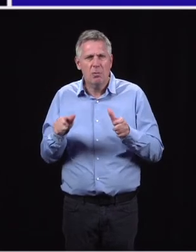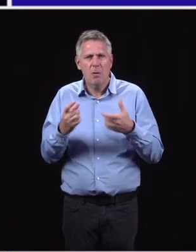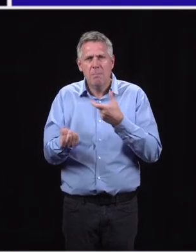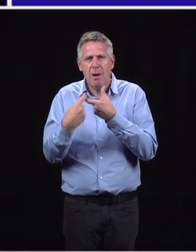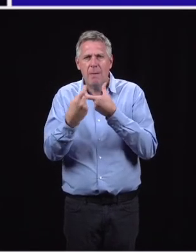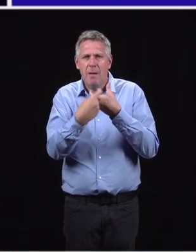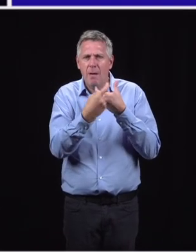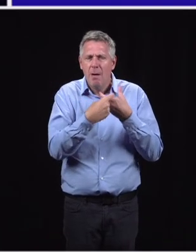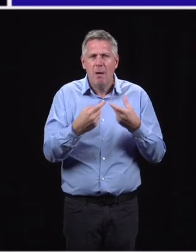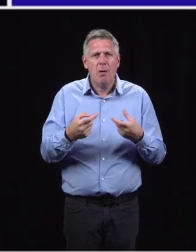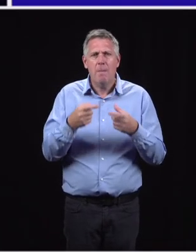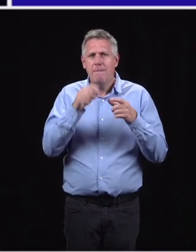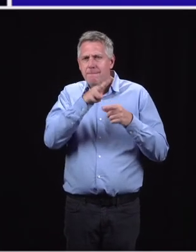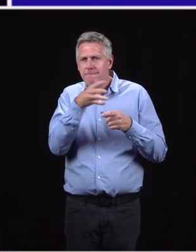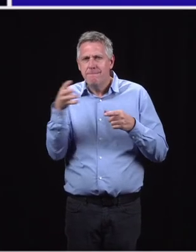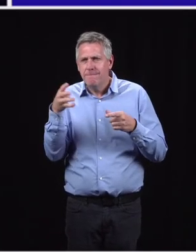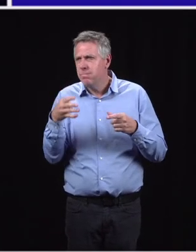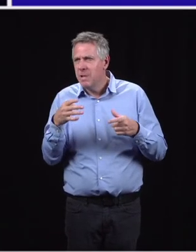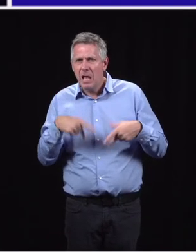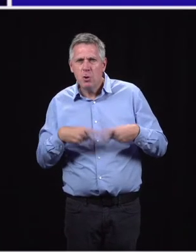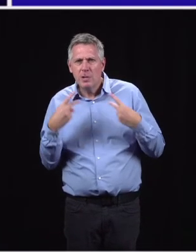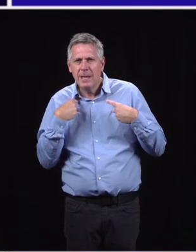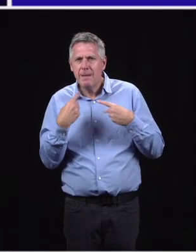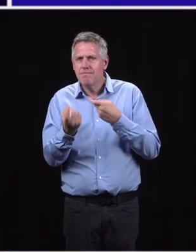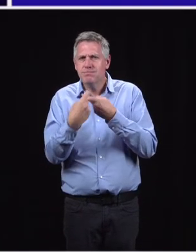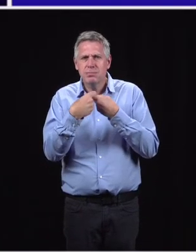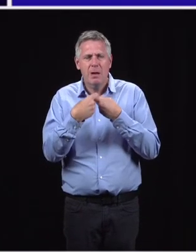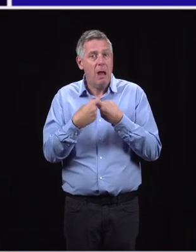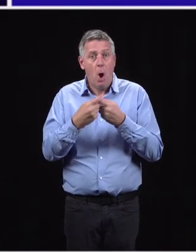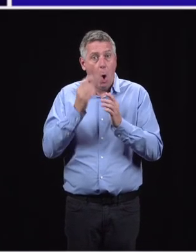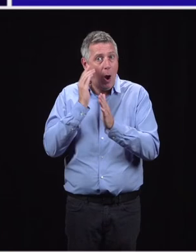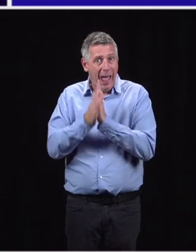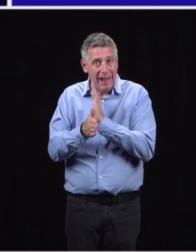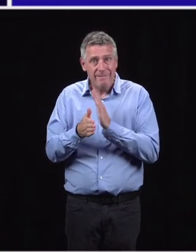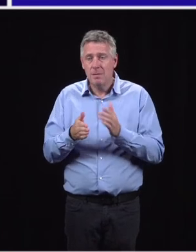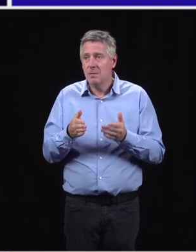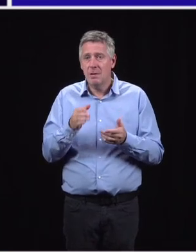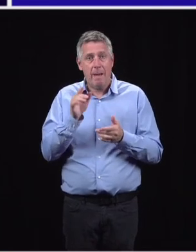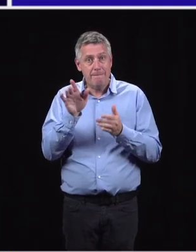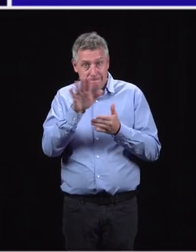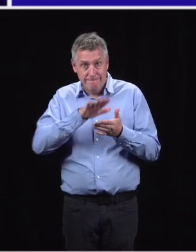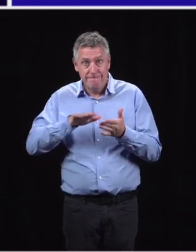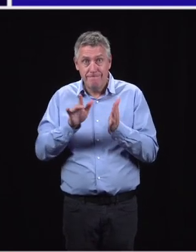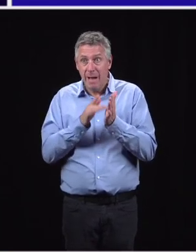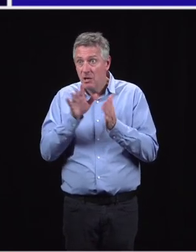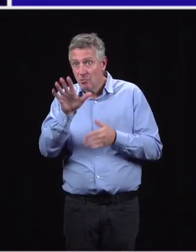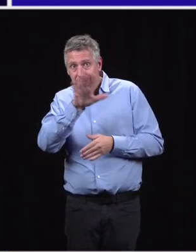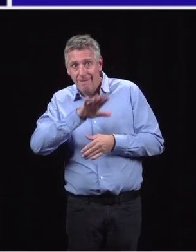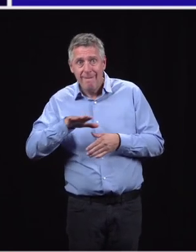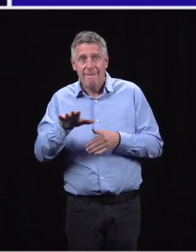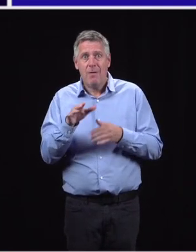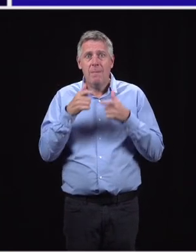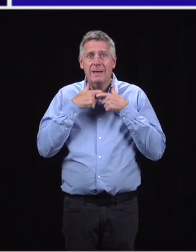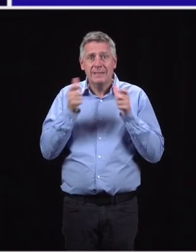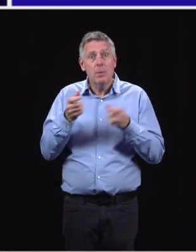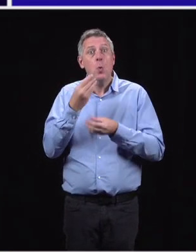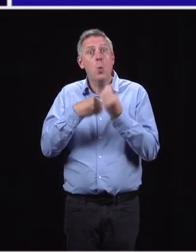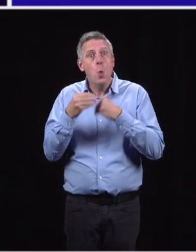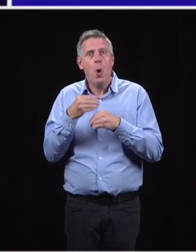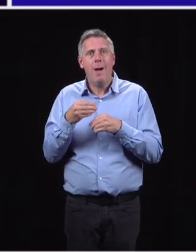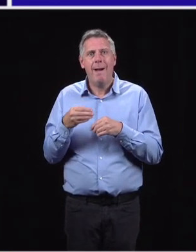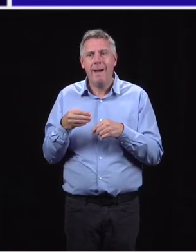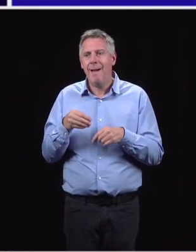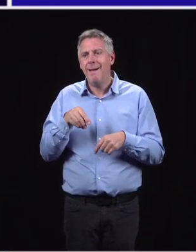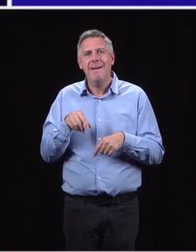atelier dédiée voilà donc les ateliers sont accessibles en live depuis cette page et également en replay pour les personnes qui ne pourraient pas y accéder